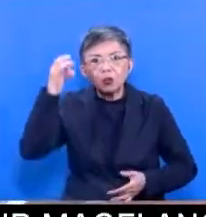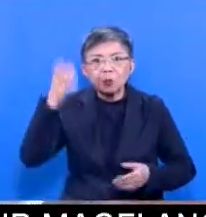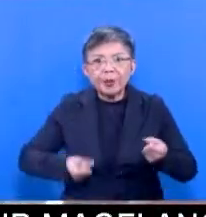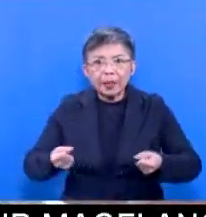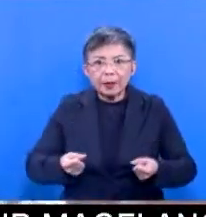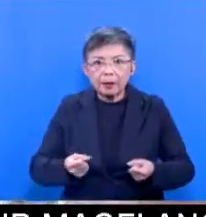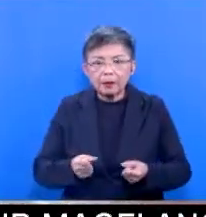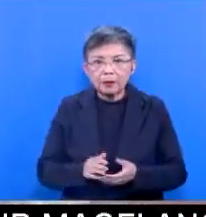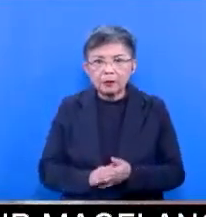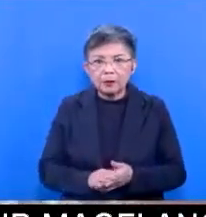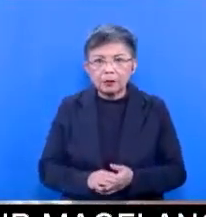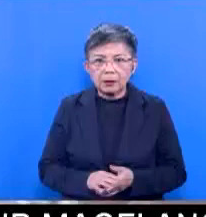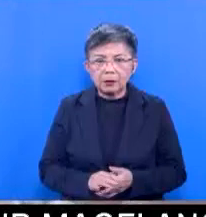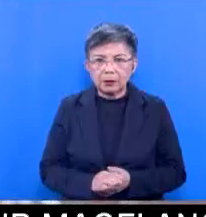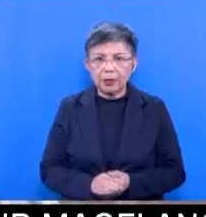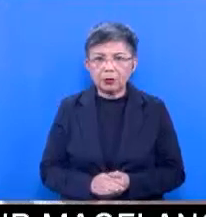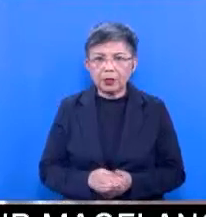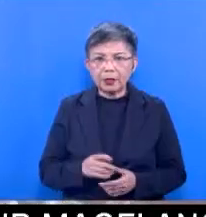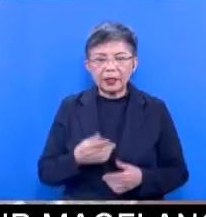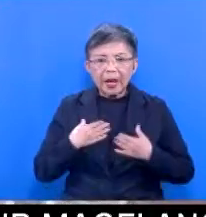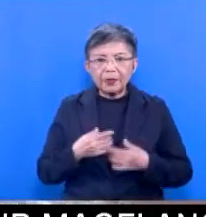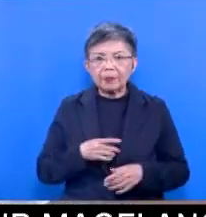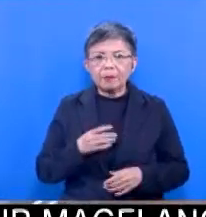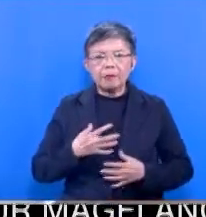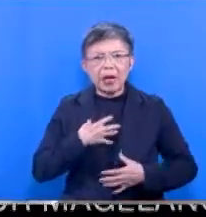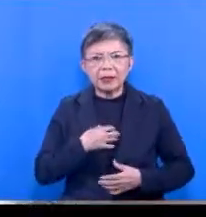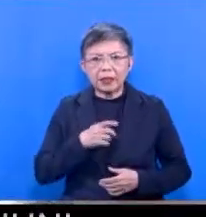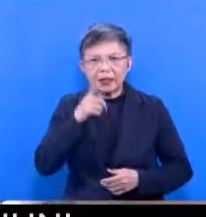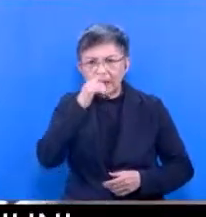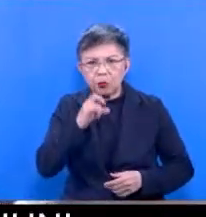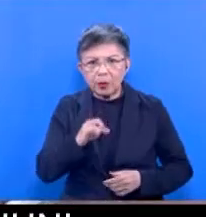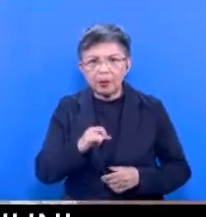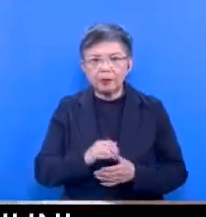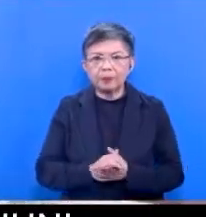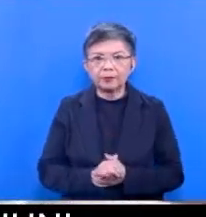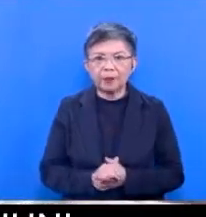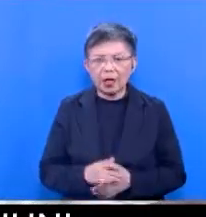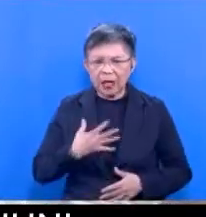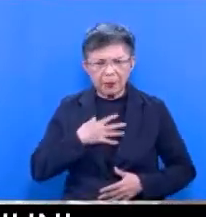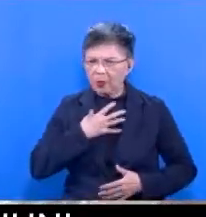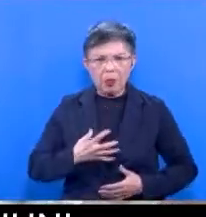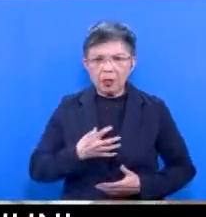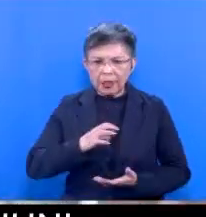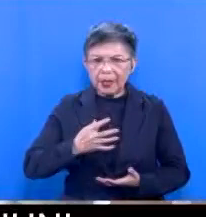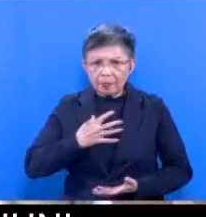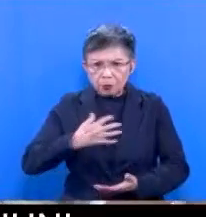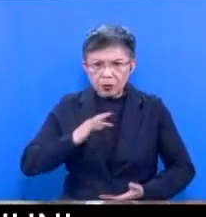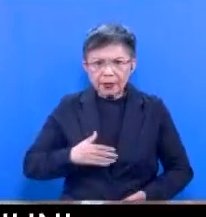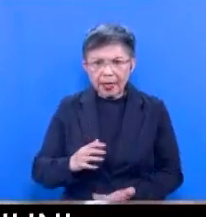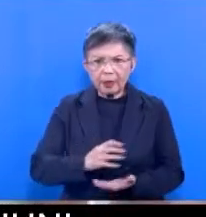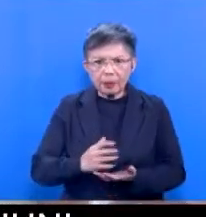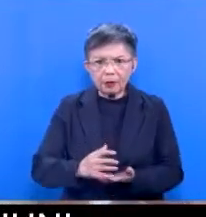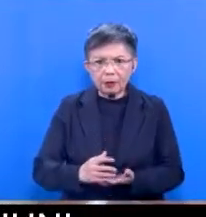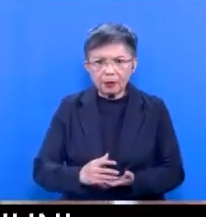Latif. Dibagi itu dari perannya. Di kami ngitangnya Abdul Latif, itulah di diskusinya kami. Kami berharapnya Pak, belilah kami rumah